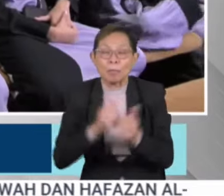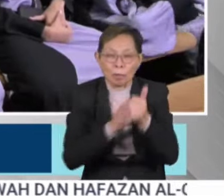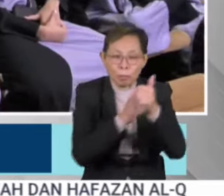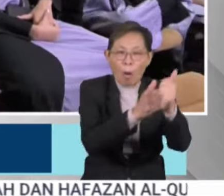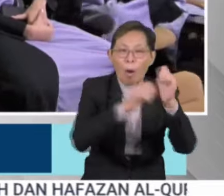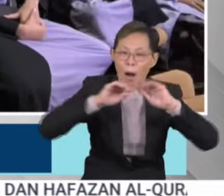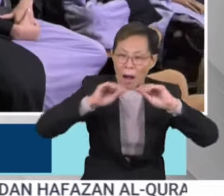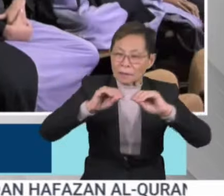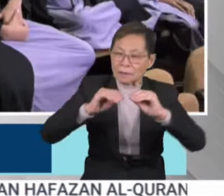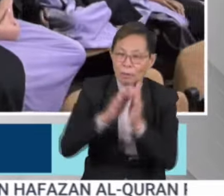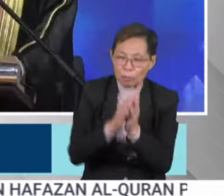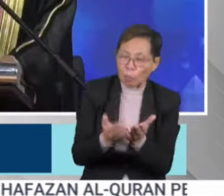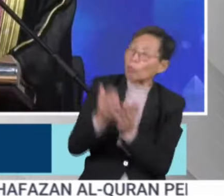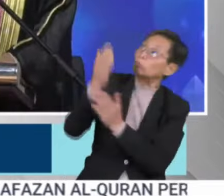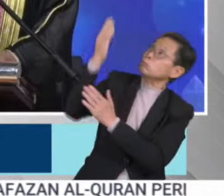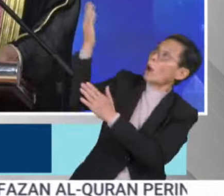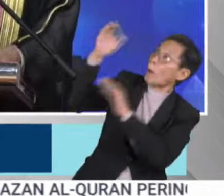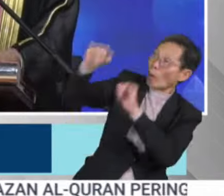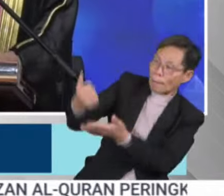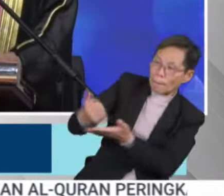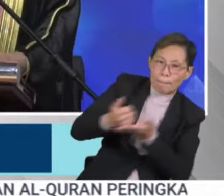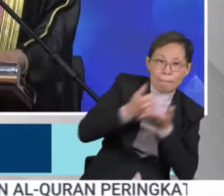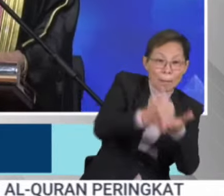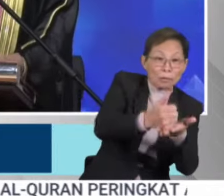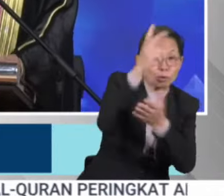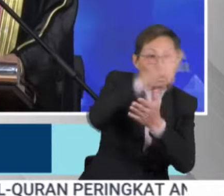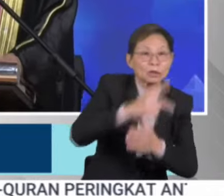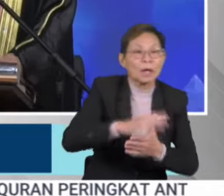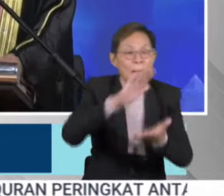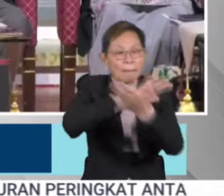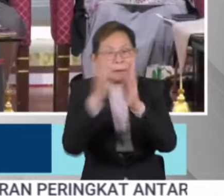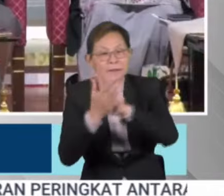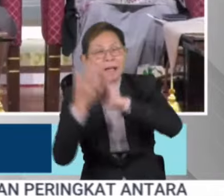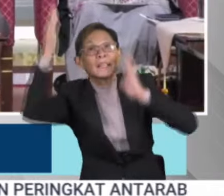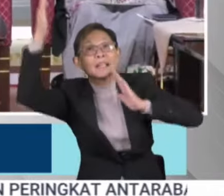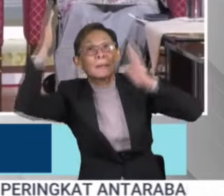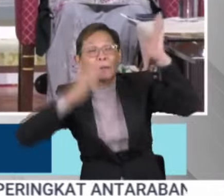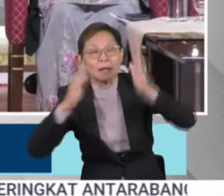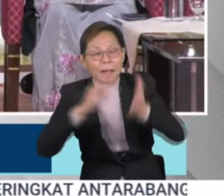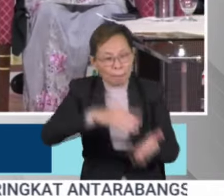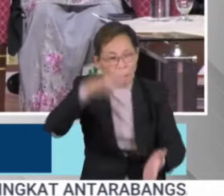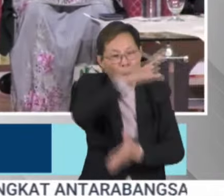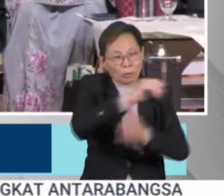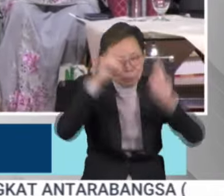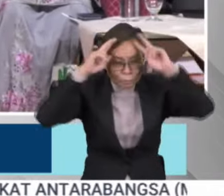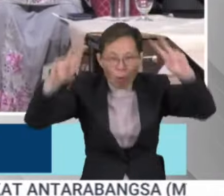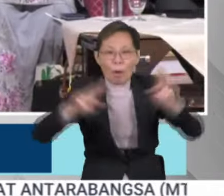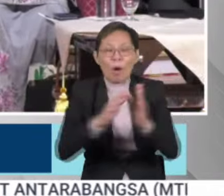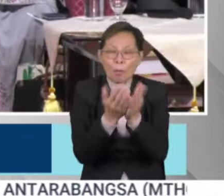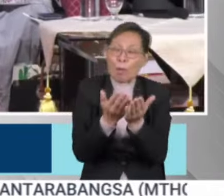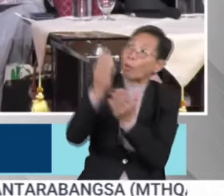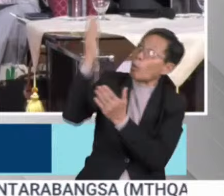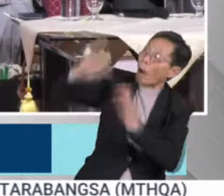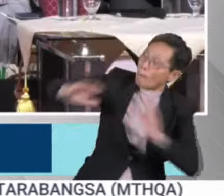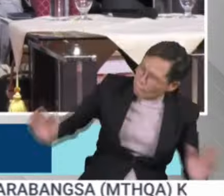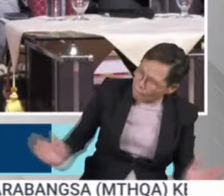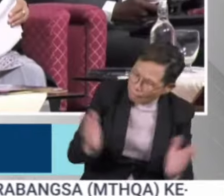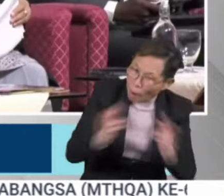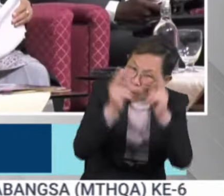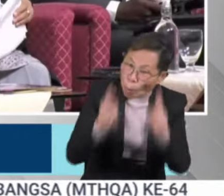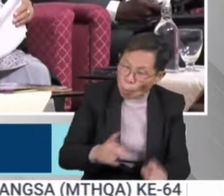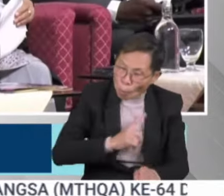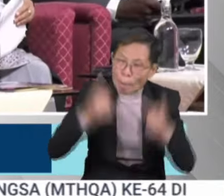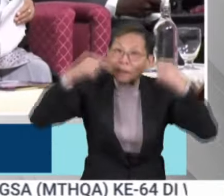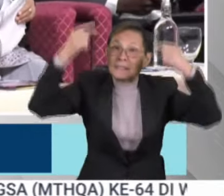mematuhi ajaran Al-Quran dapat membantu kerajaan membina negara yang makmur dan harmoni. Al-Quran juga menggalakkan ummah